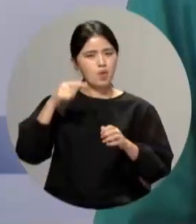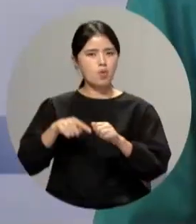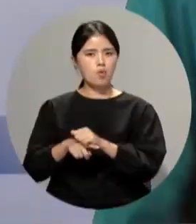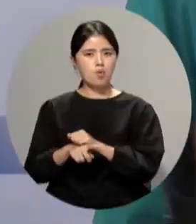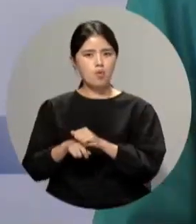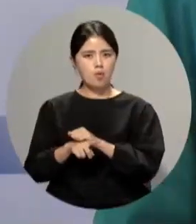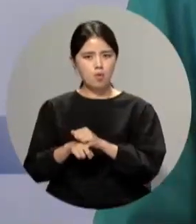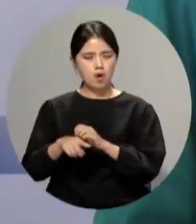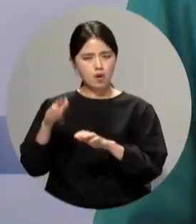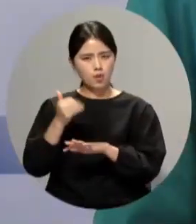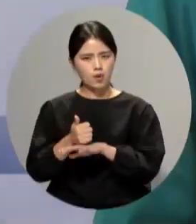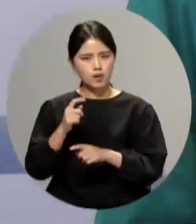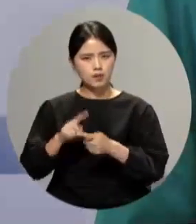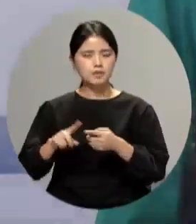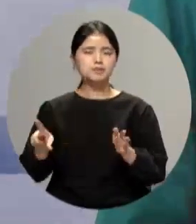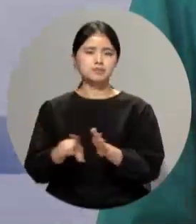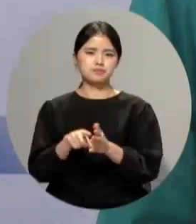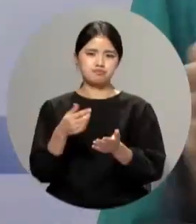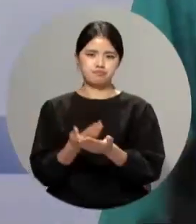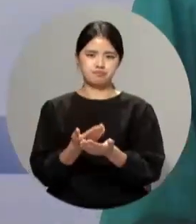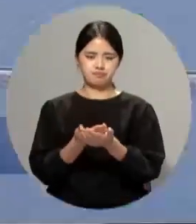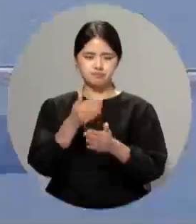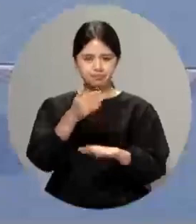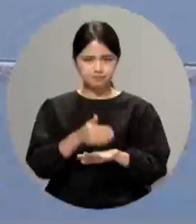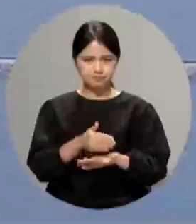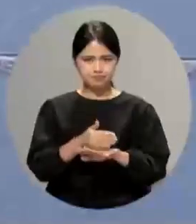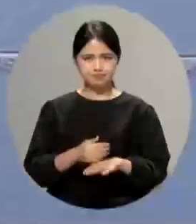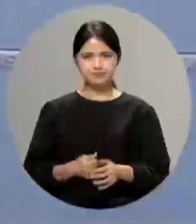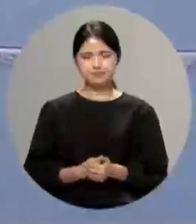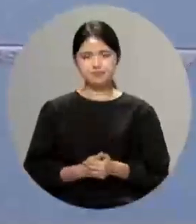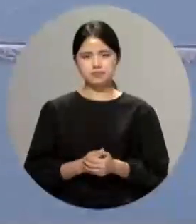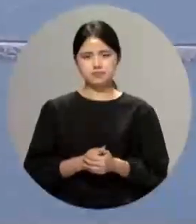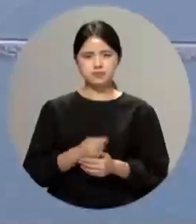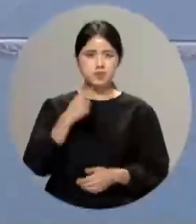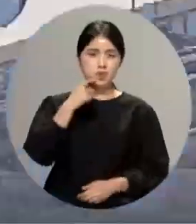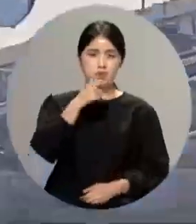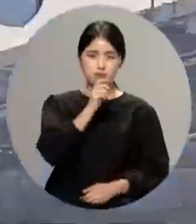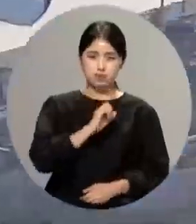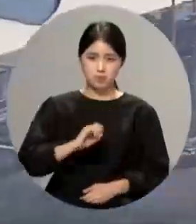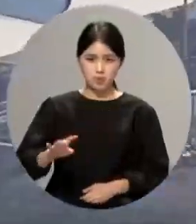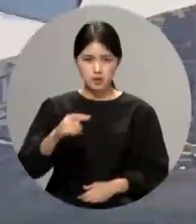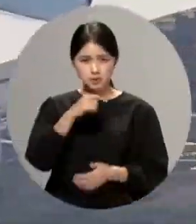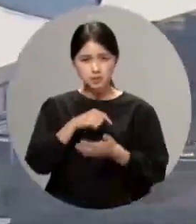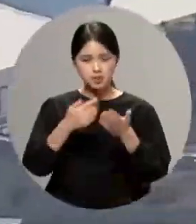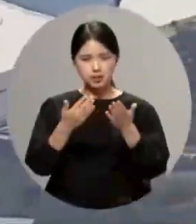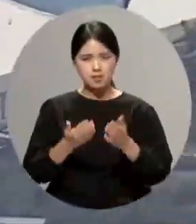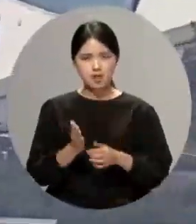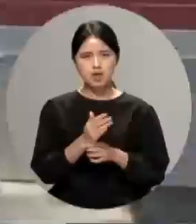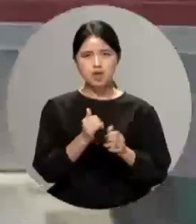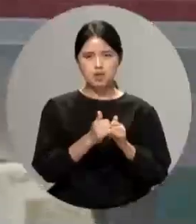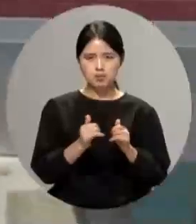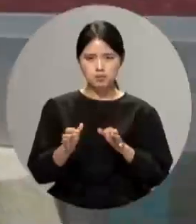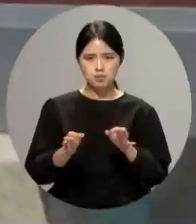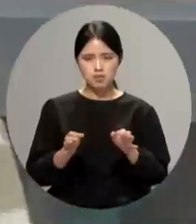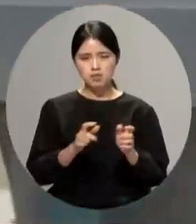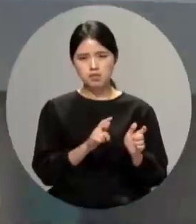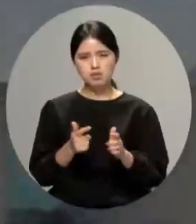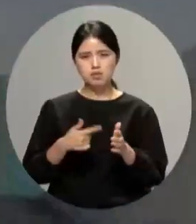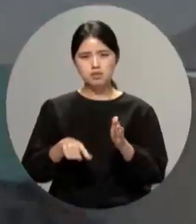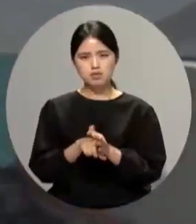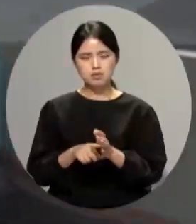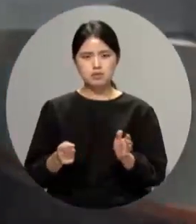믿어주시기 부탁드립니다. 감사합니다. 오염수 방류로 피해를 입게 된 어민과 소상공인을 위해